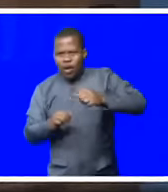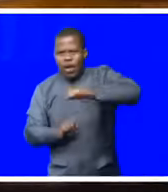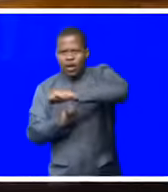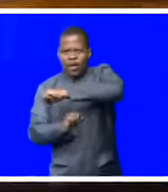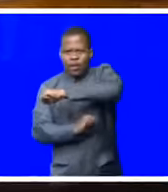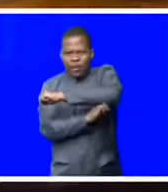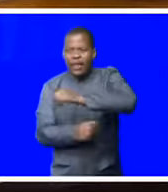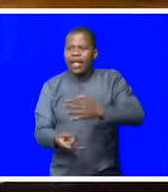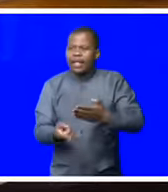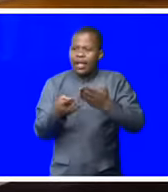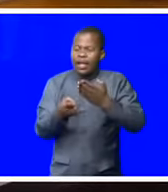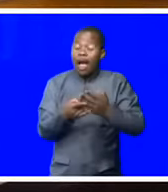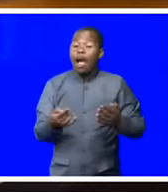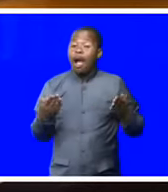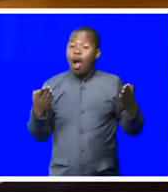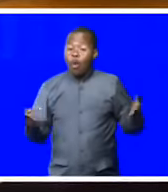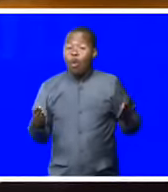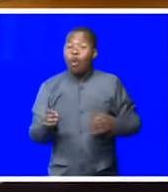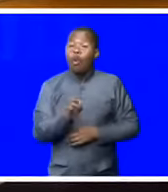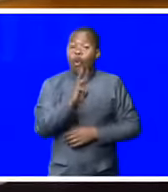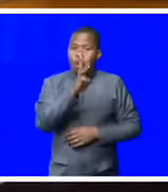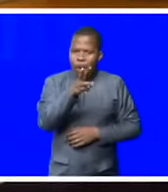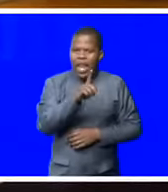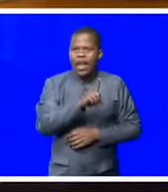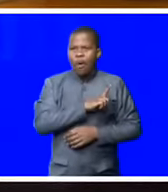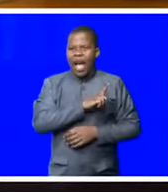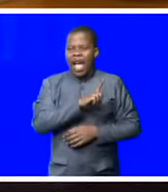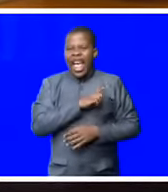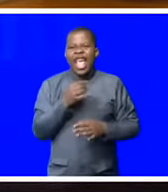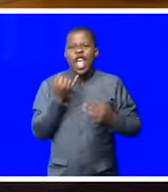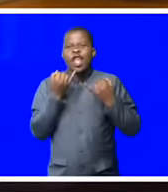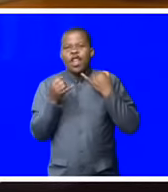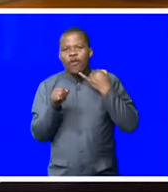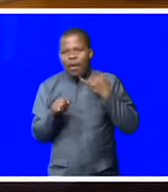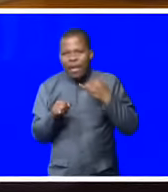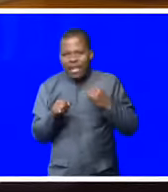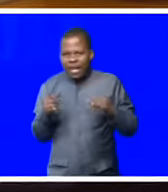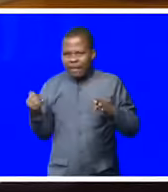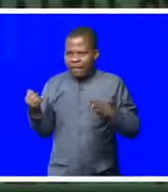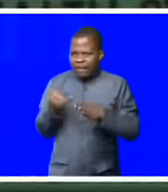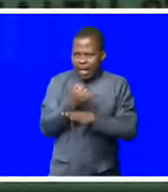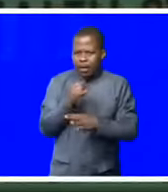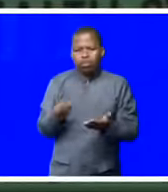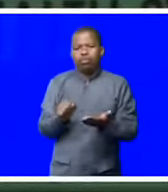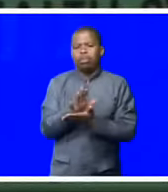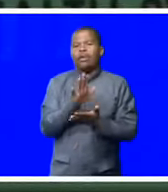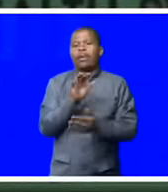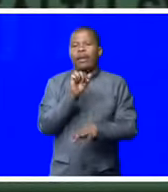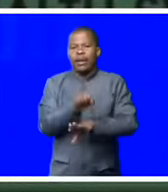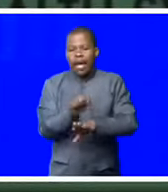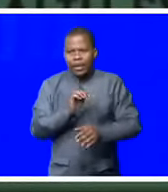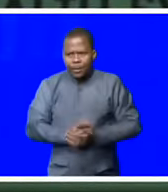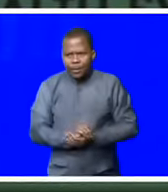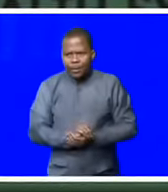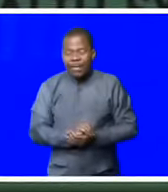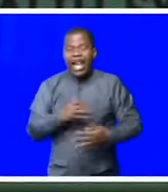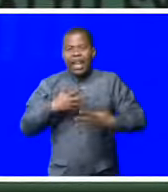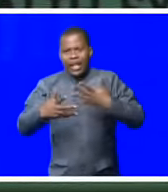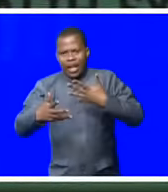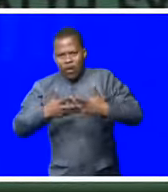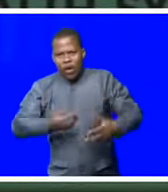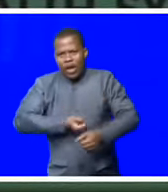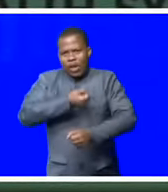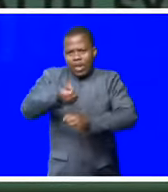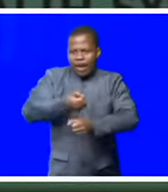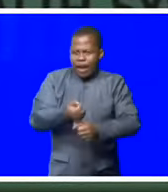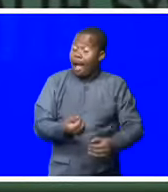itawusita kutsi lisasebenta lelitiko likhone kutfumela imininingwane ngekushesha. Emathulusi ekusebenta la mathulusi